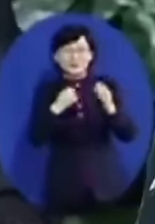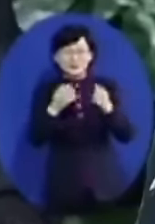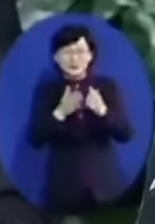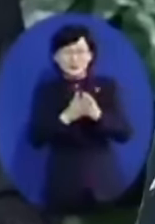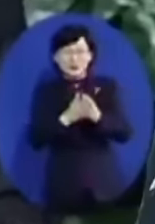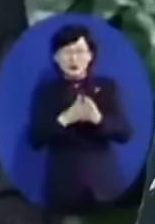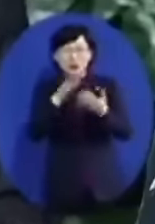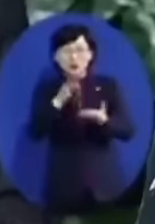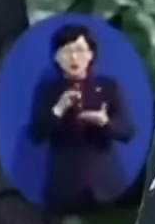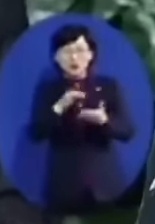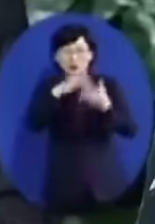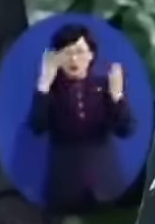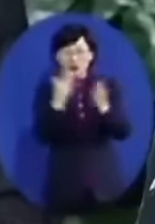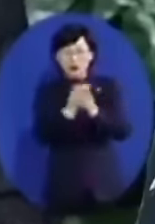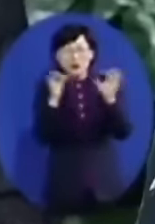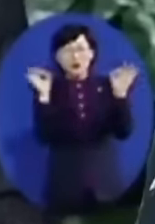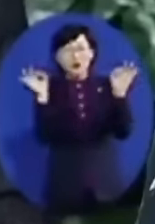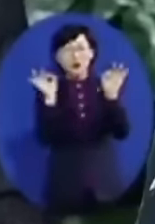재산 다 잃어버리고